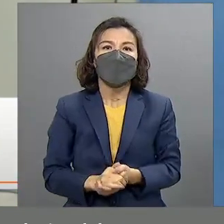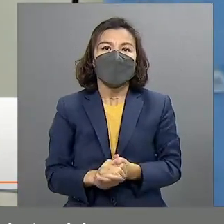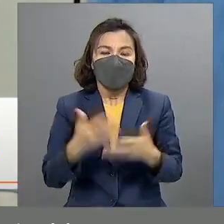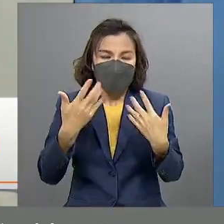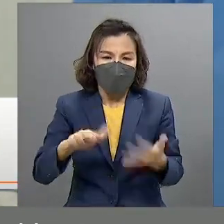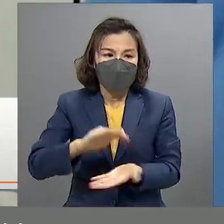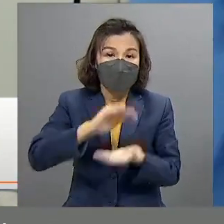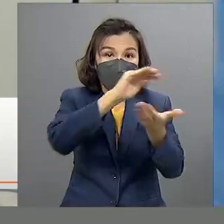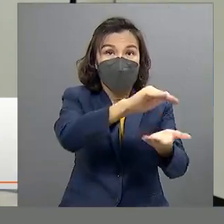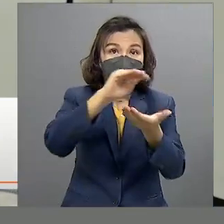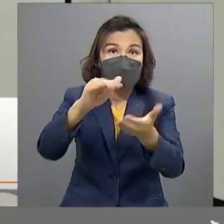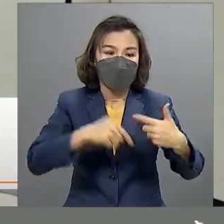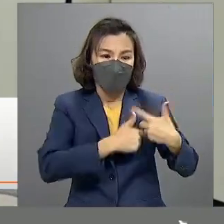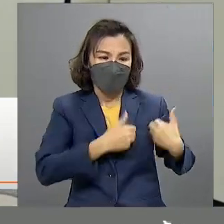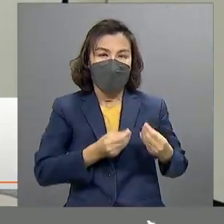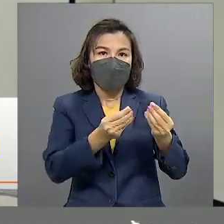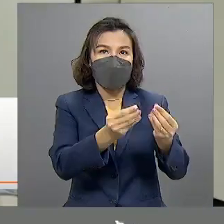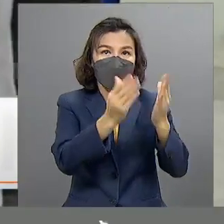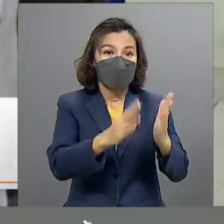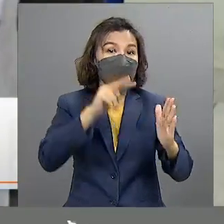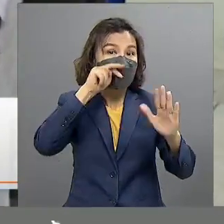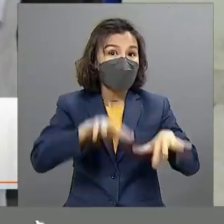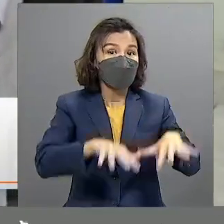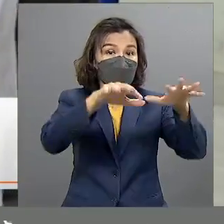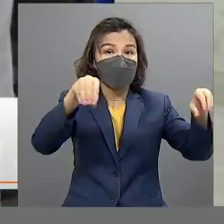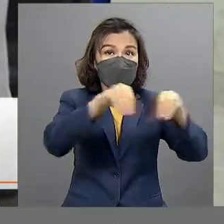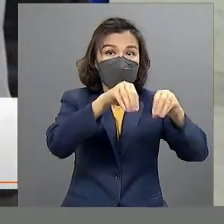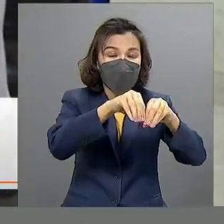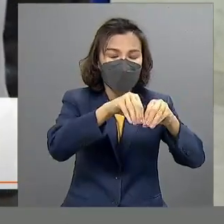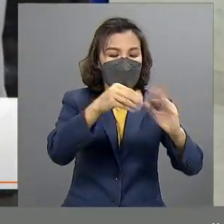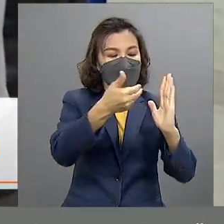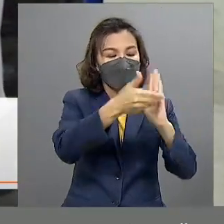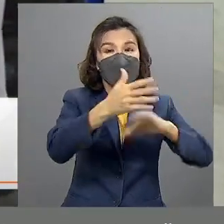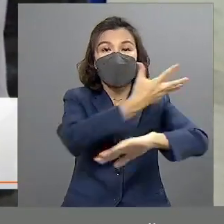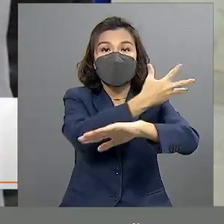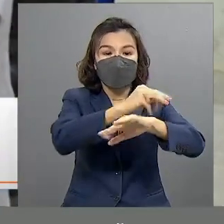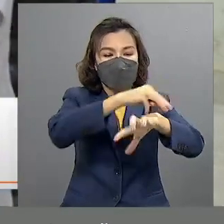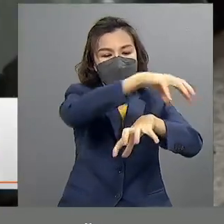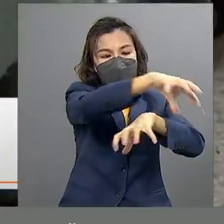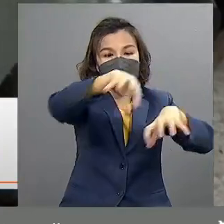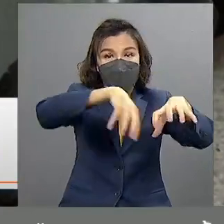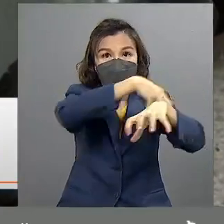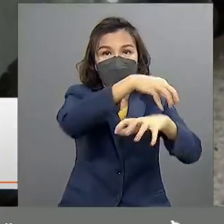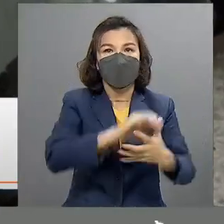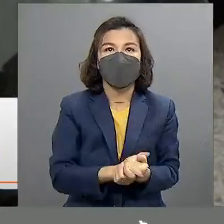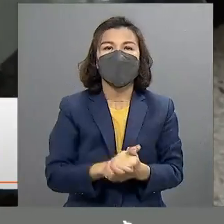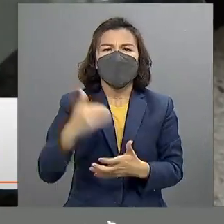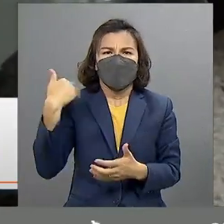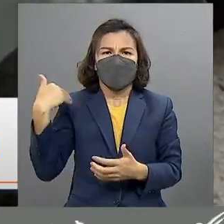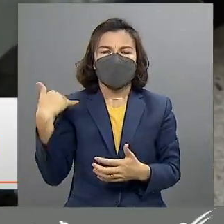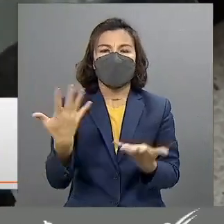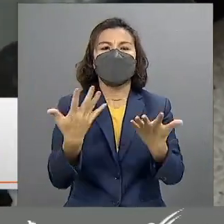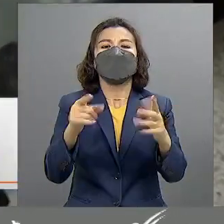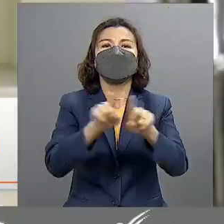มรอบพื้นที่จังหวัดมหาสารคามและพื้นที่ใกล้เคียงนะคะพร้อมสนับสนุนขี้ผึ้งรักษาโรคน้ำกัดเท้าเนี่ยแ